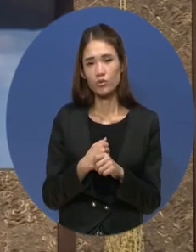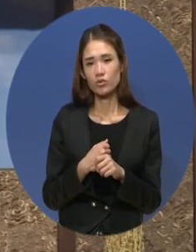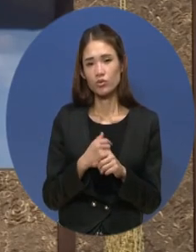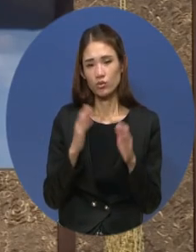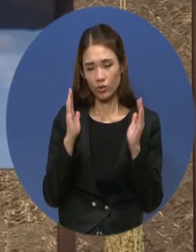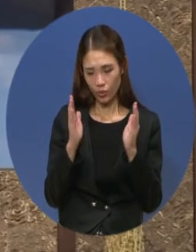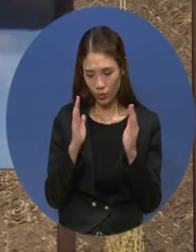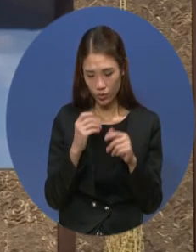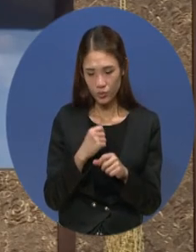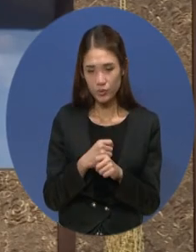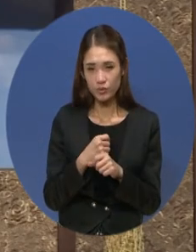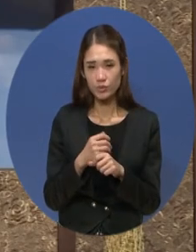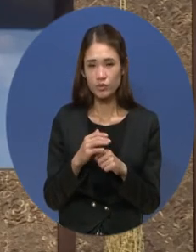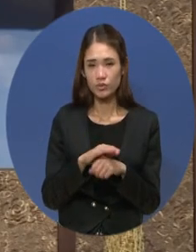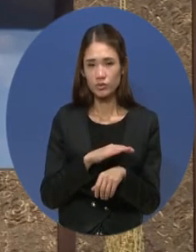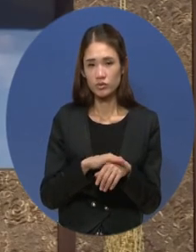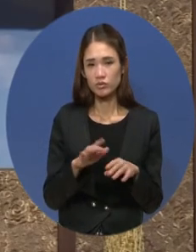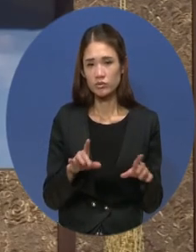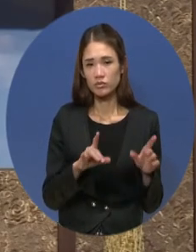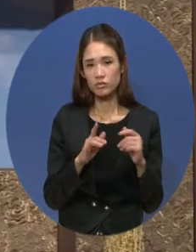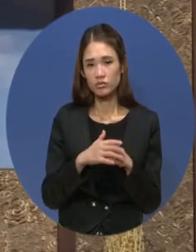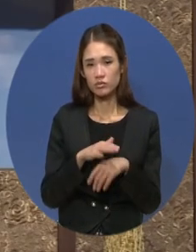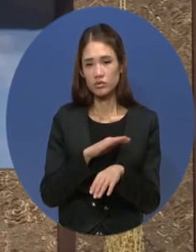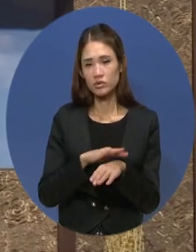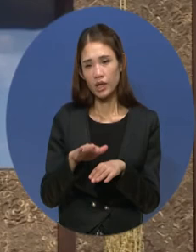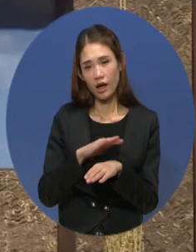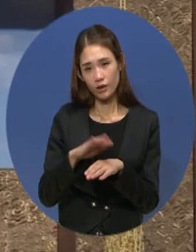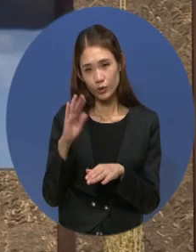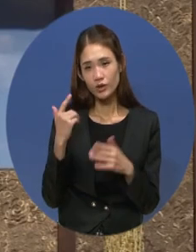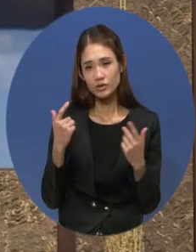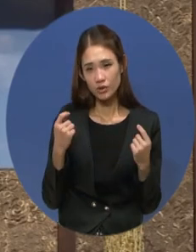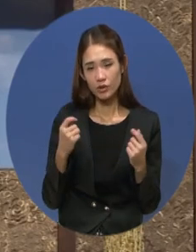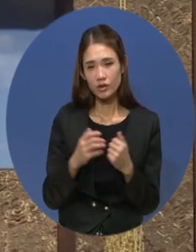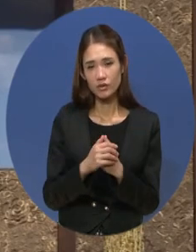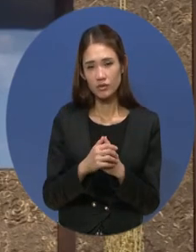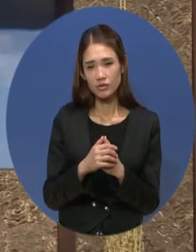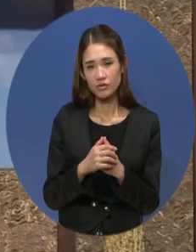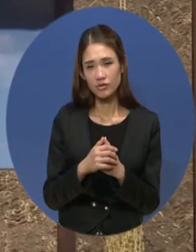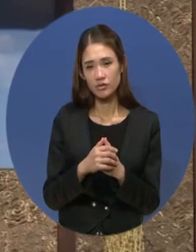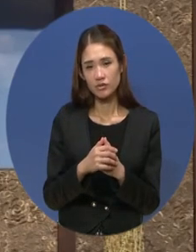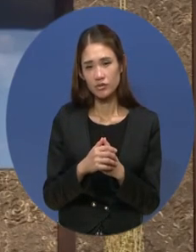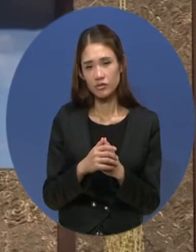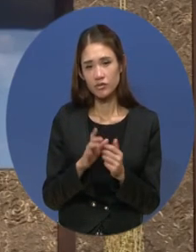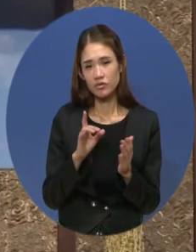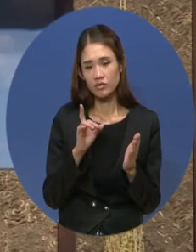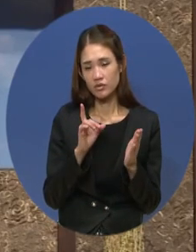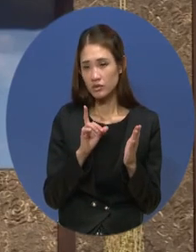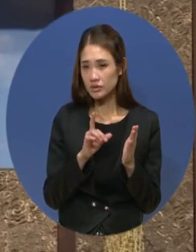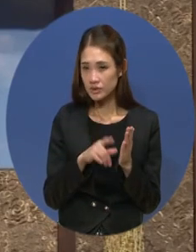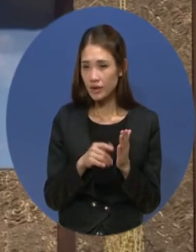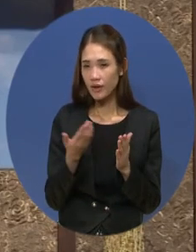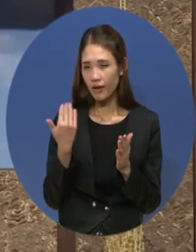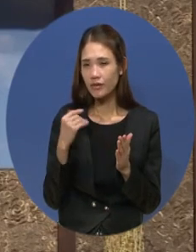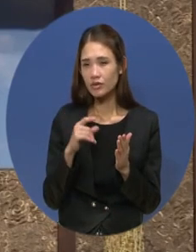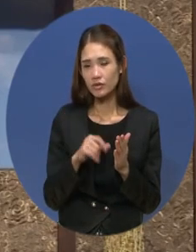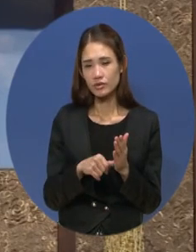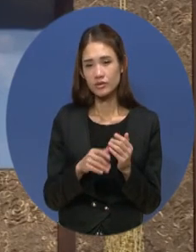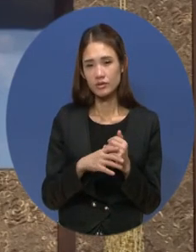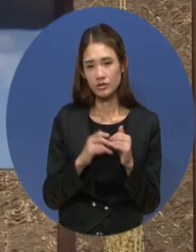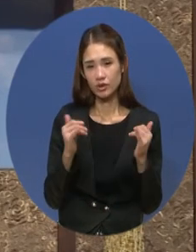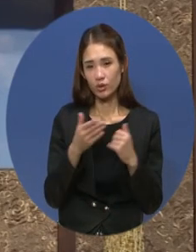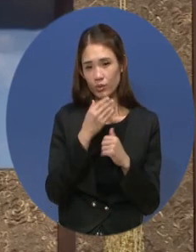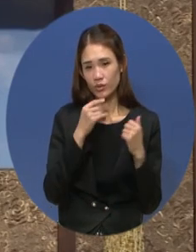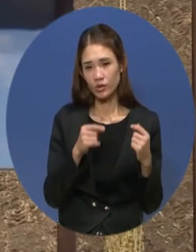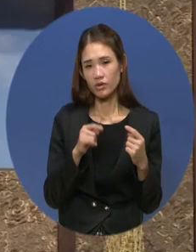그 쪽에서 공부 열심히 하고 잘 지막 아마 잘 됐을 거라 생각이 든다 그래서 그때의 어 사회복